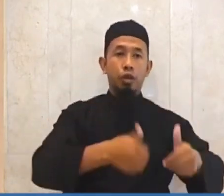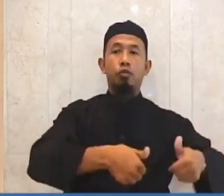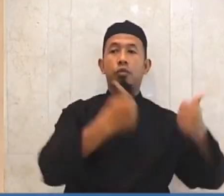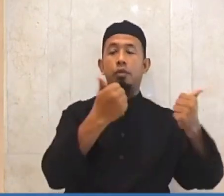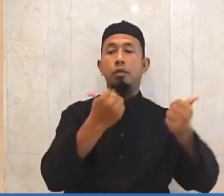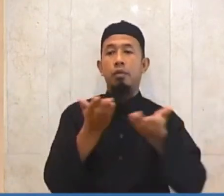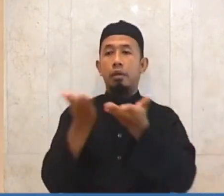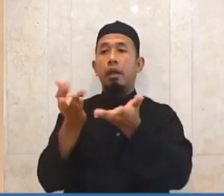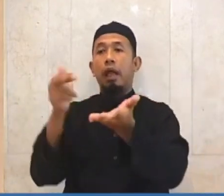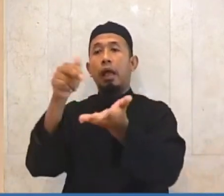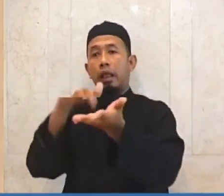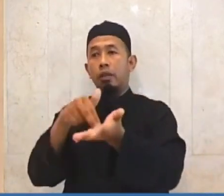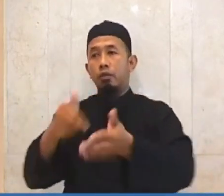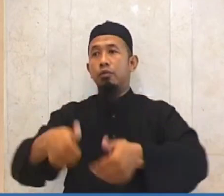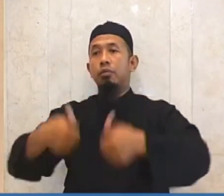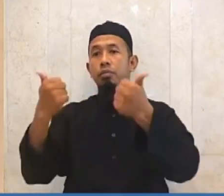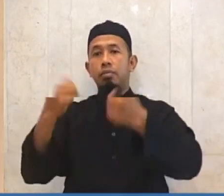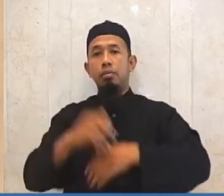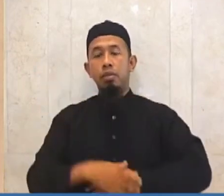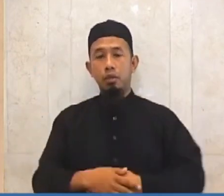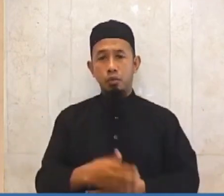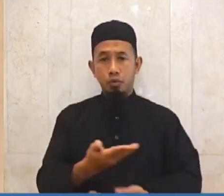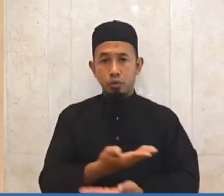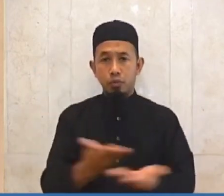akhirat kita sering